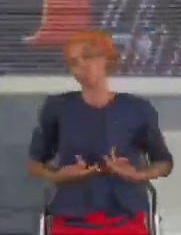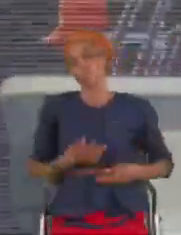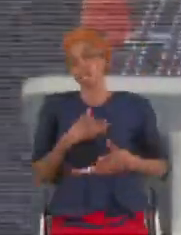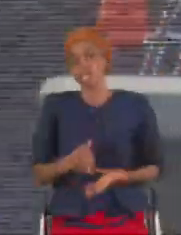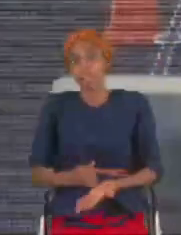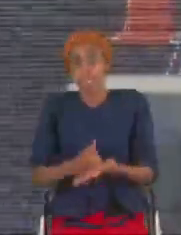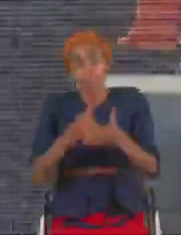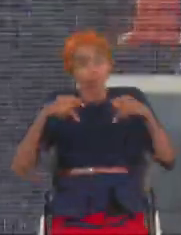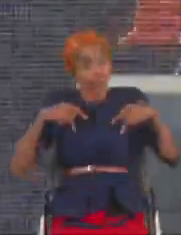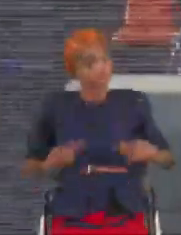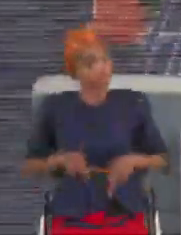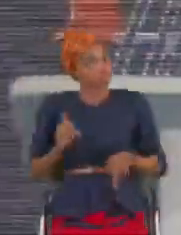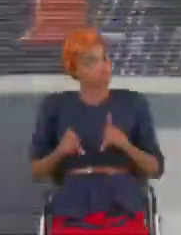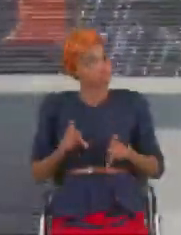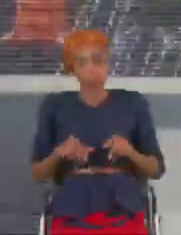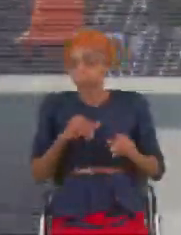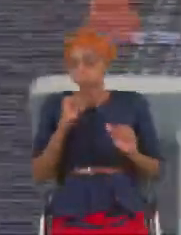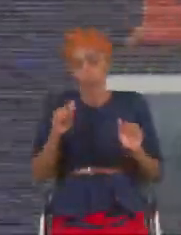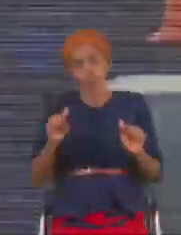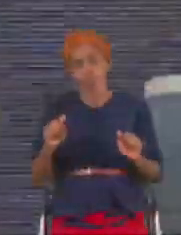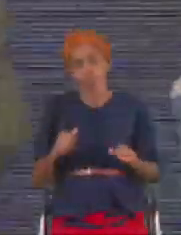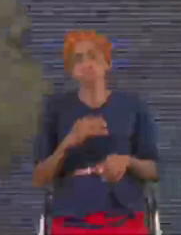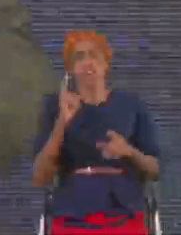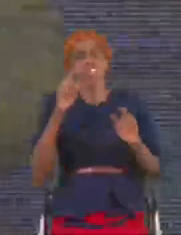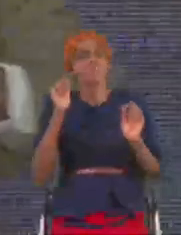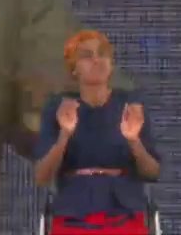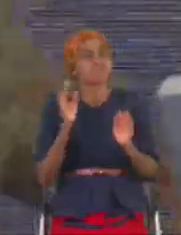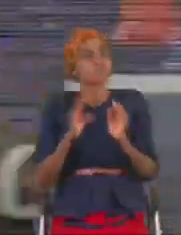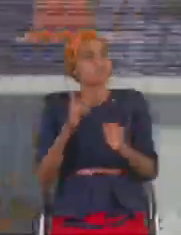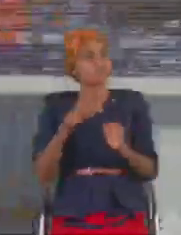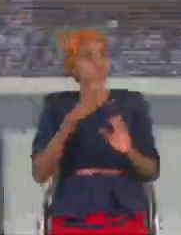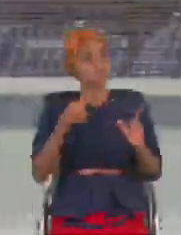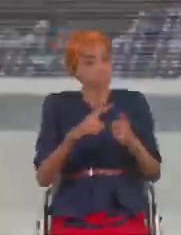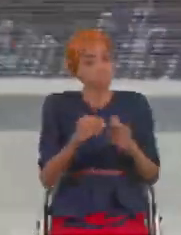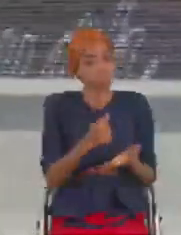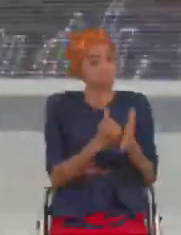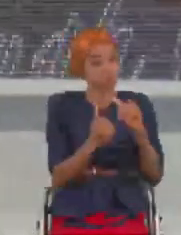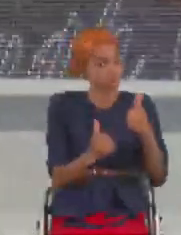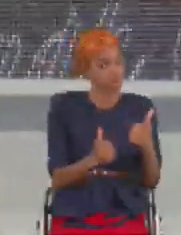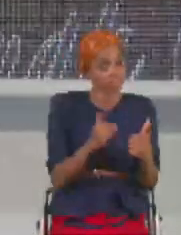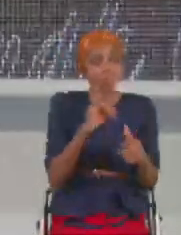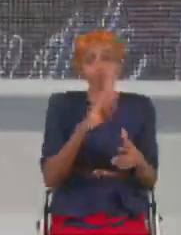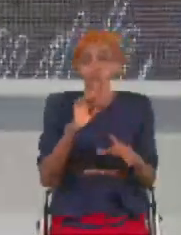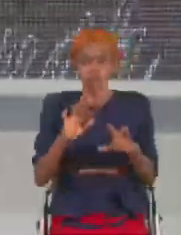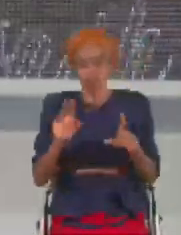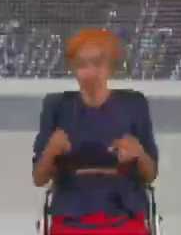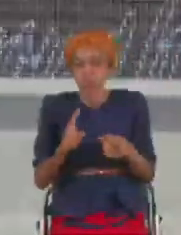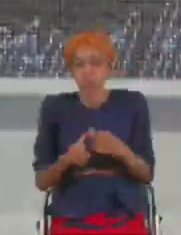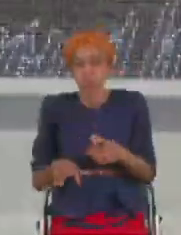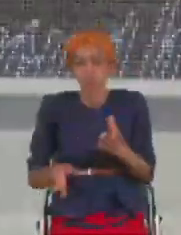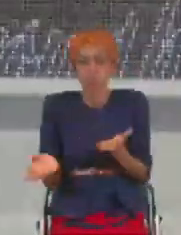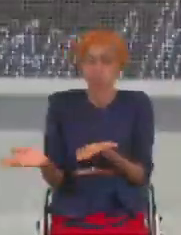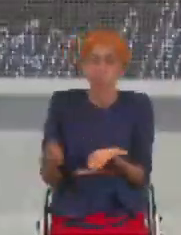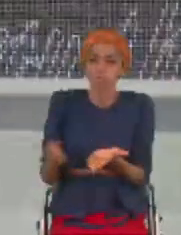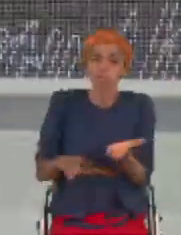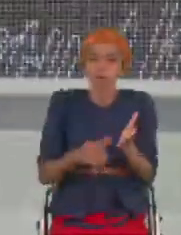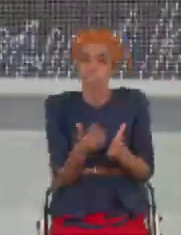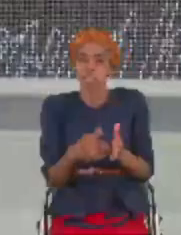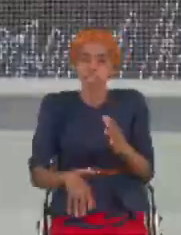aider ceux qui sont découragés si tu veux aider d'autres si tu veux relever d'autres les